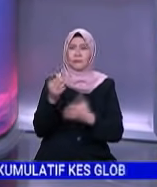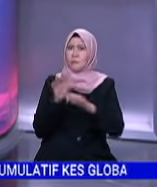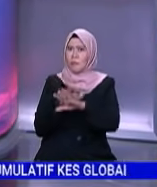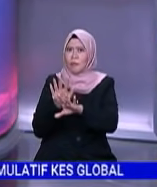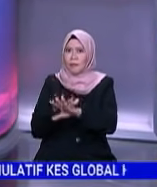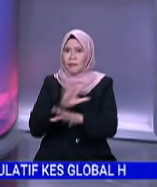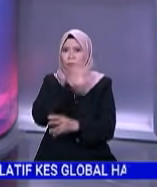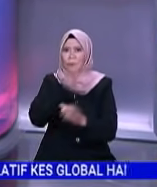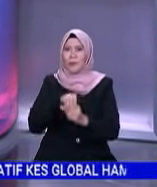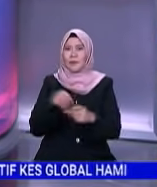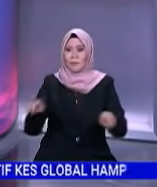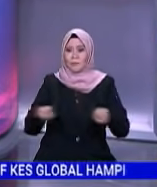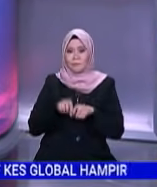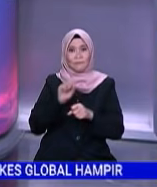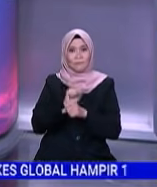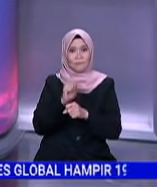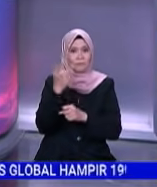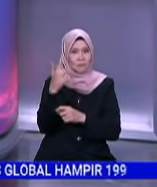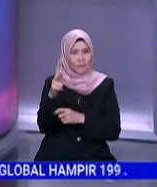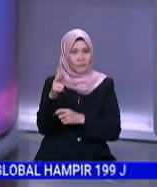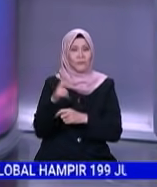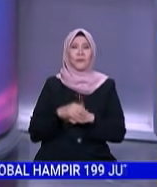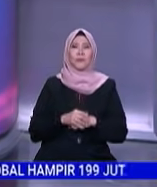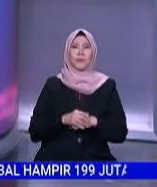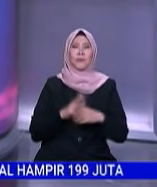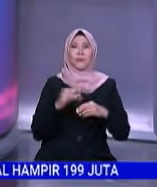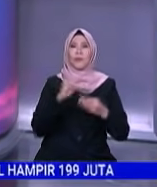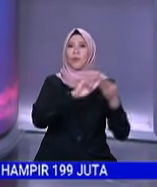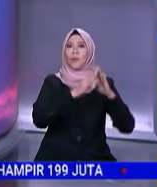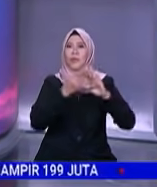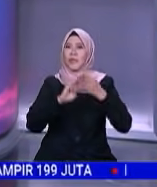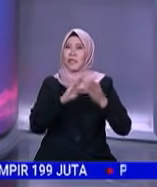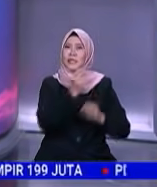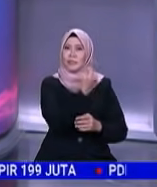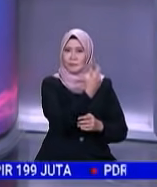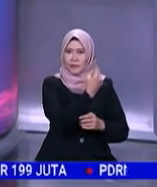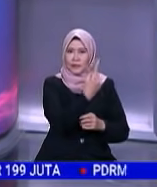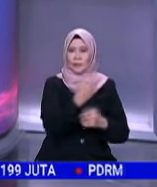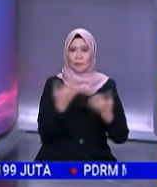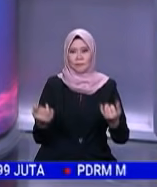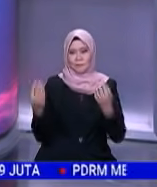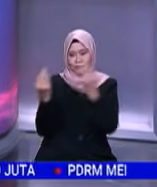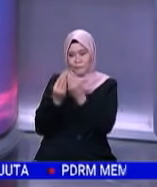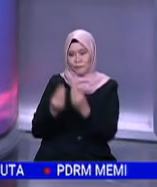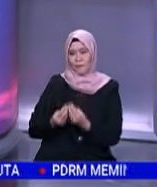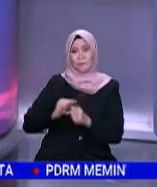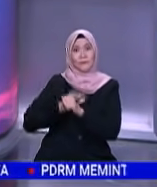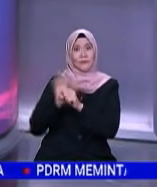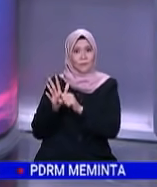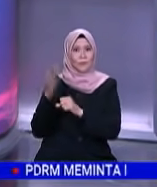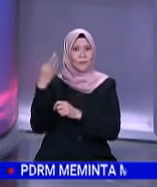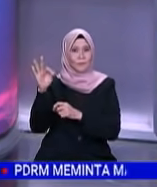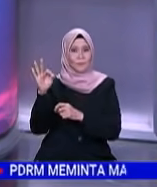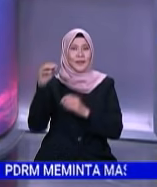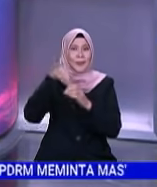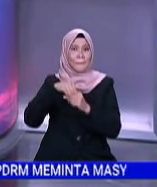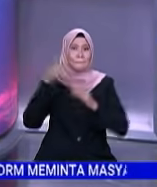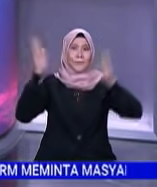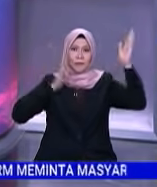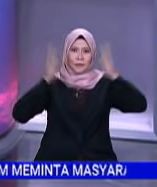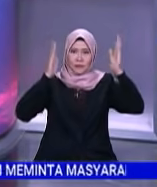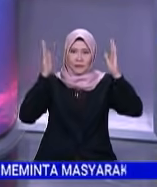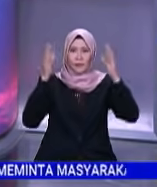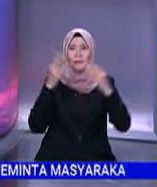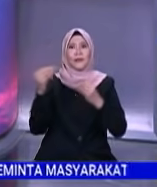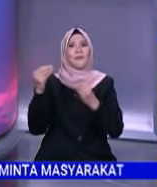banyak melibatkan tempat kerja 13, diikuti komuniti 11. Berikut statistik harian COVID-19 dalam negara,